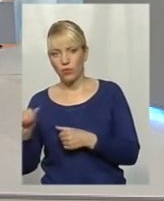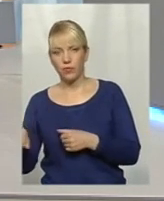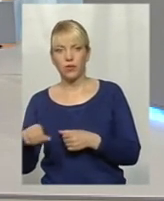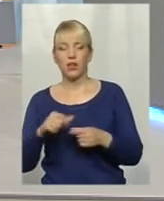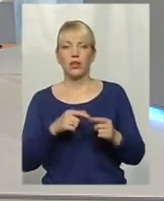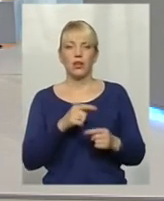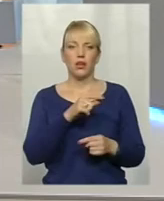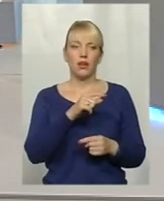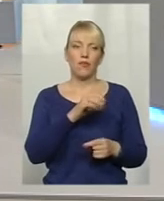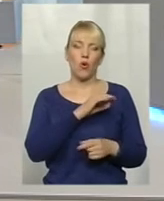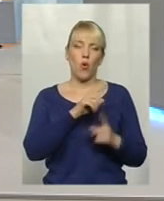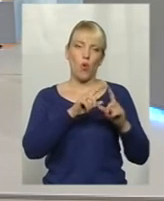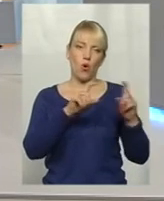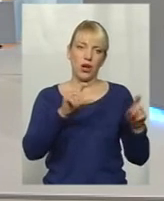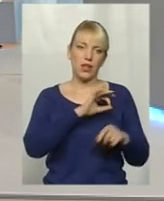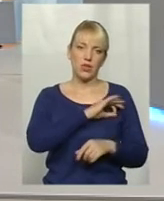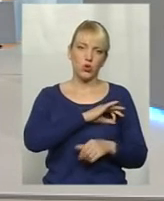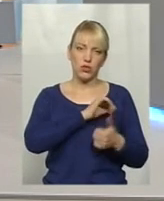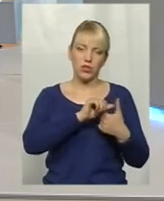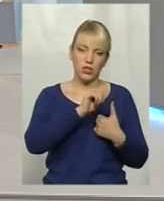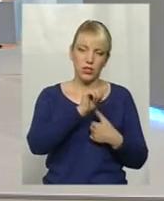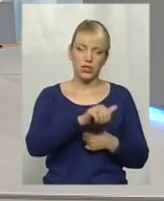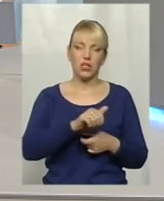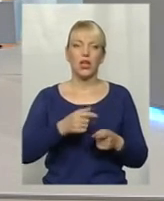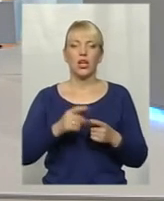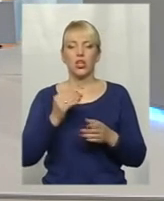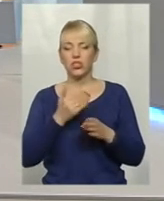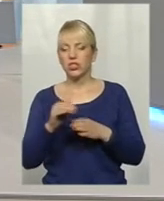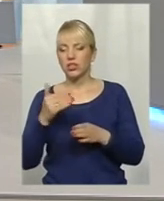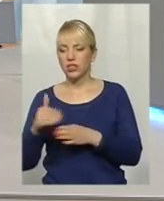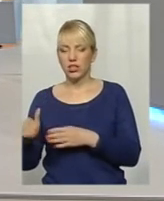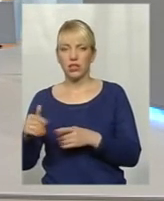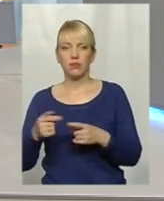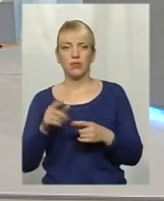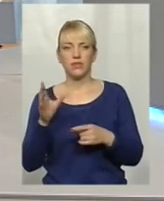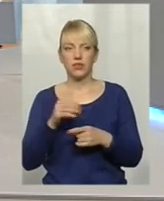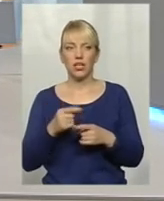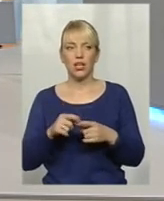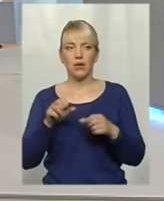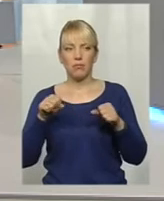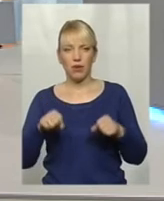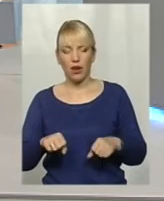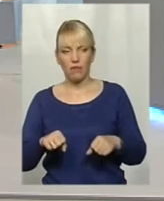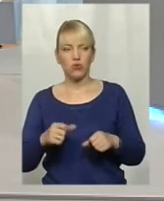юстиції, частину повноважень, власне, право там здійснювати такі чи інші